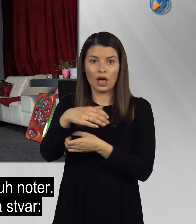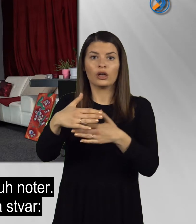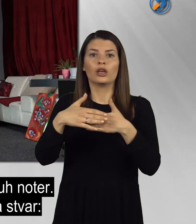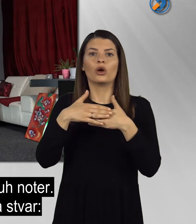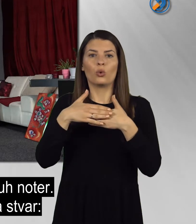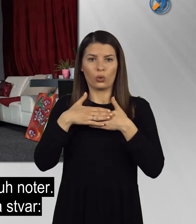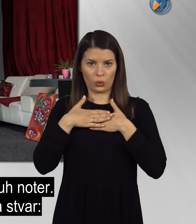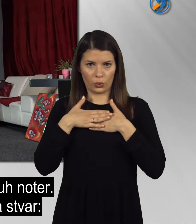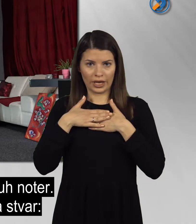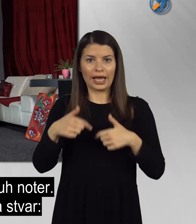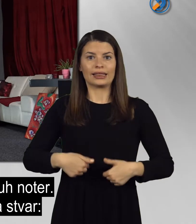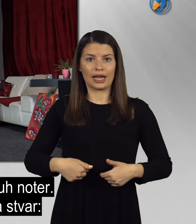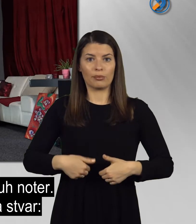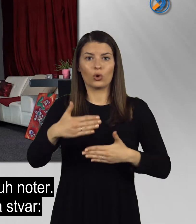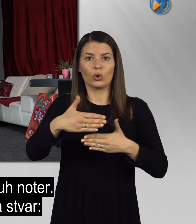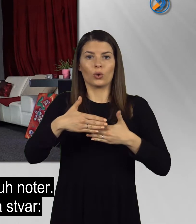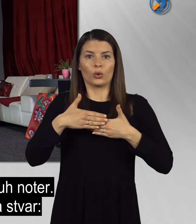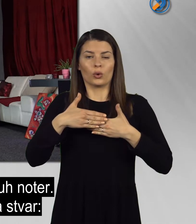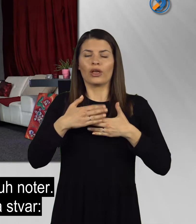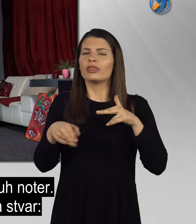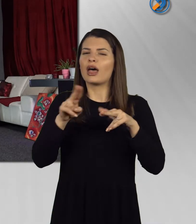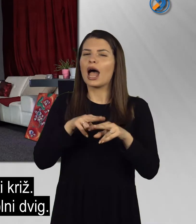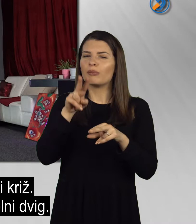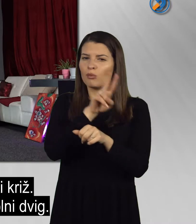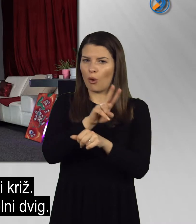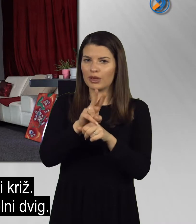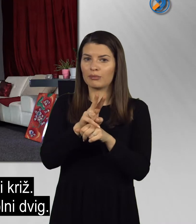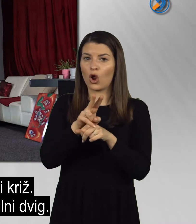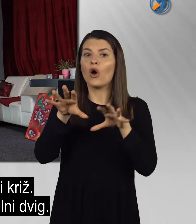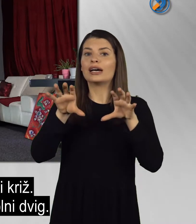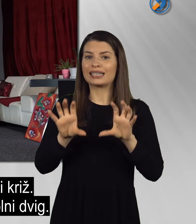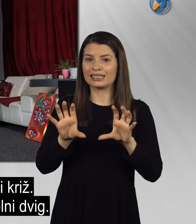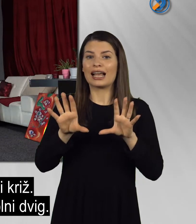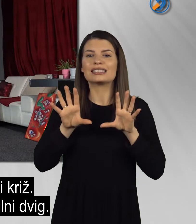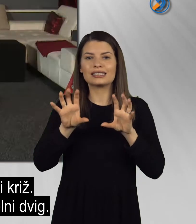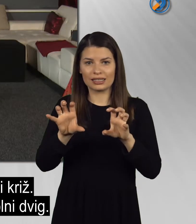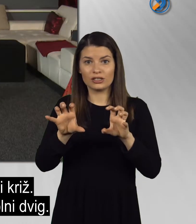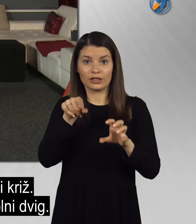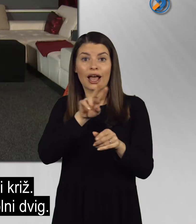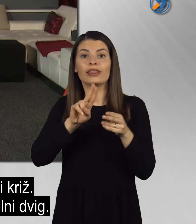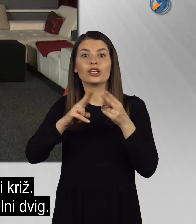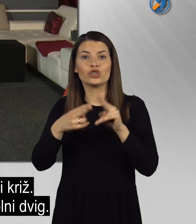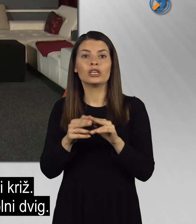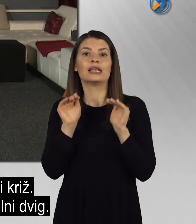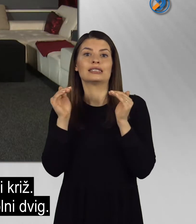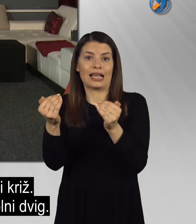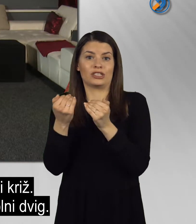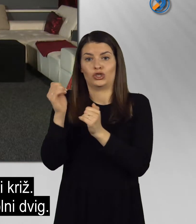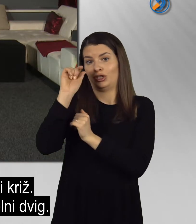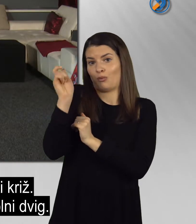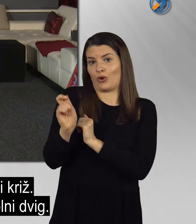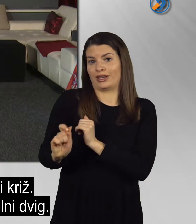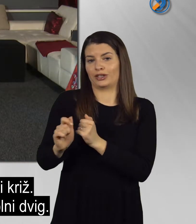izdih, gre trebuh not. Najpomembnejša stvar, stisni rito, zaščiti križ. Tretja